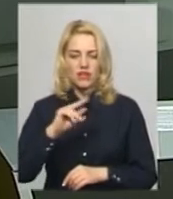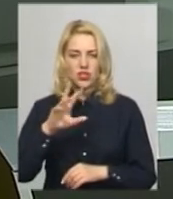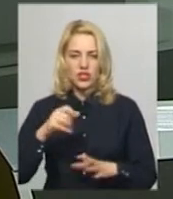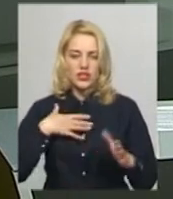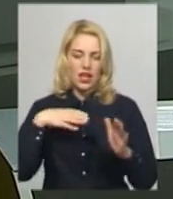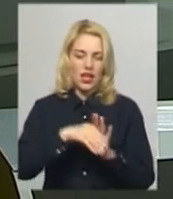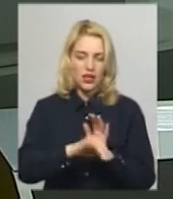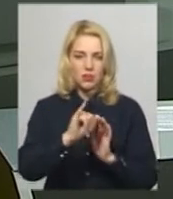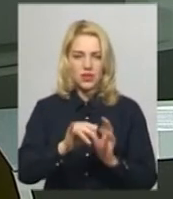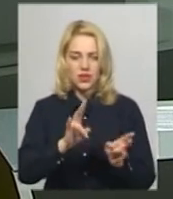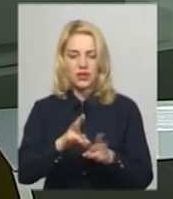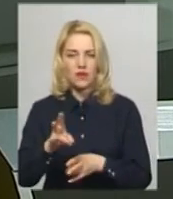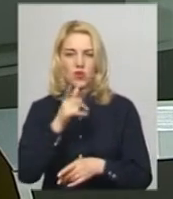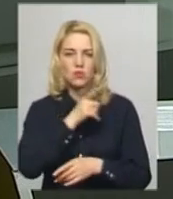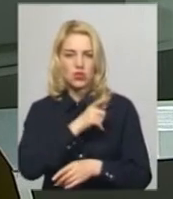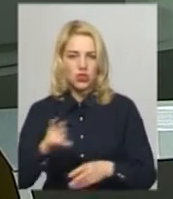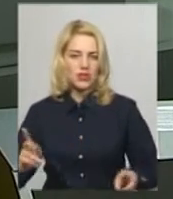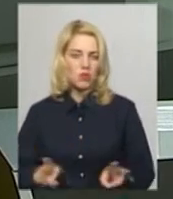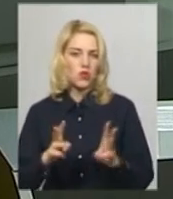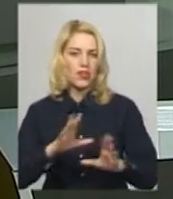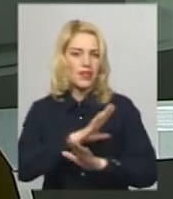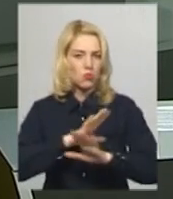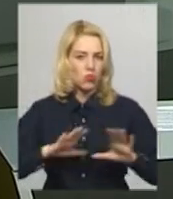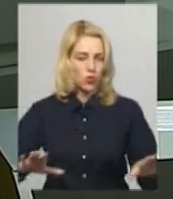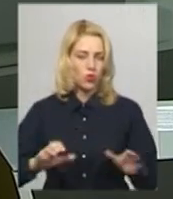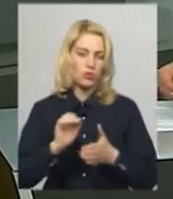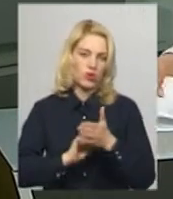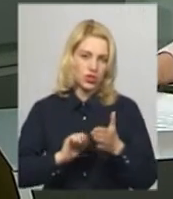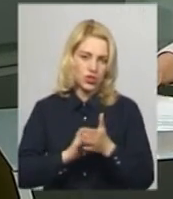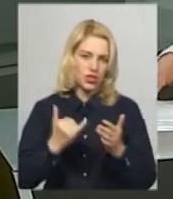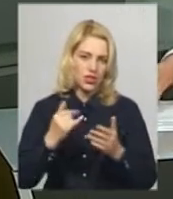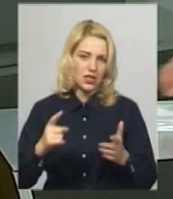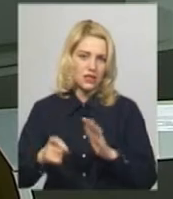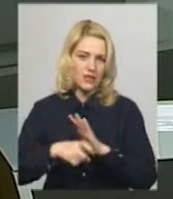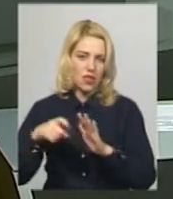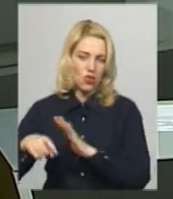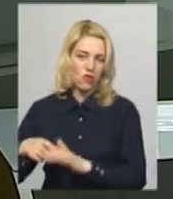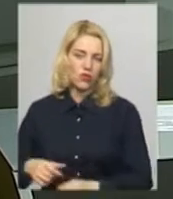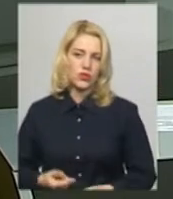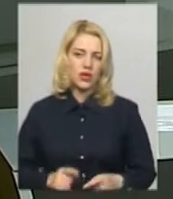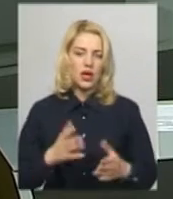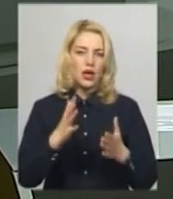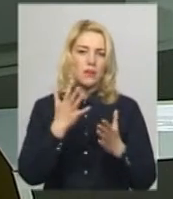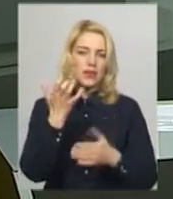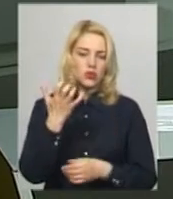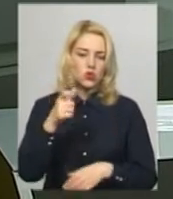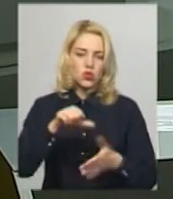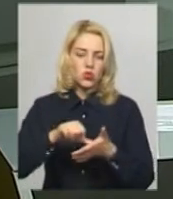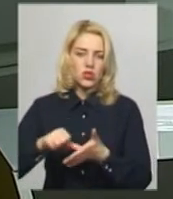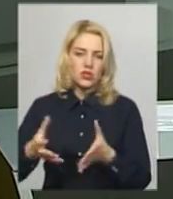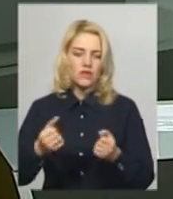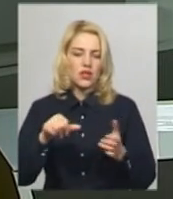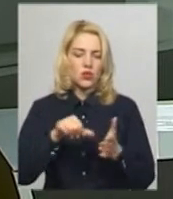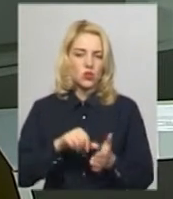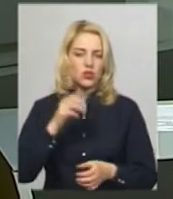та травмованих під час пожежі не було. Причини займання встановлюються. 500 учасників взяли участь у